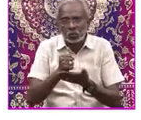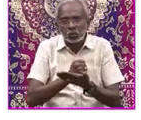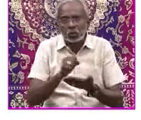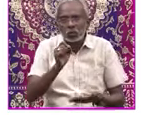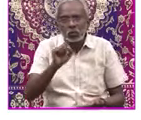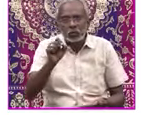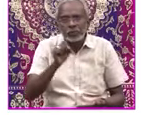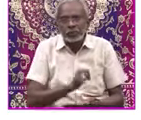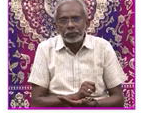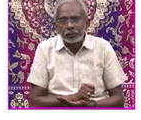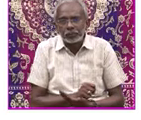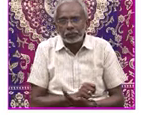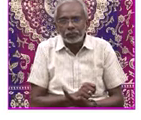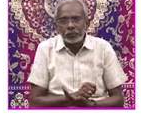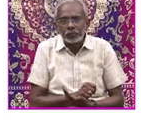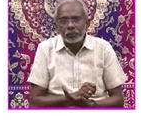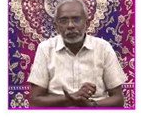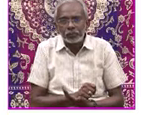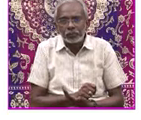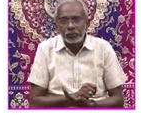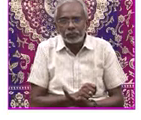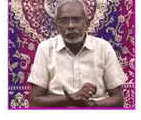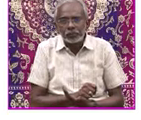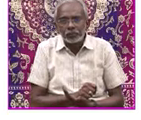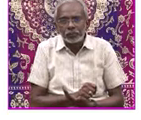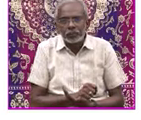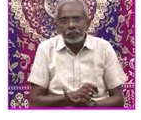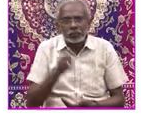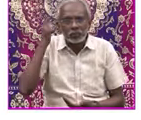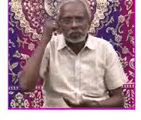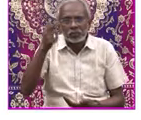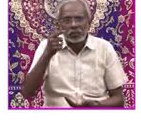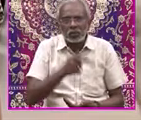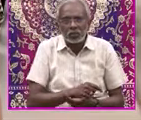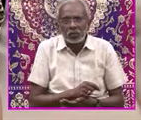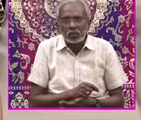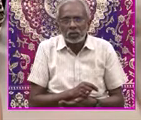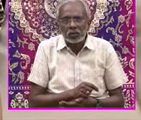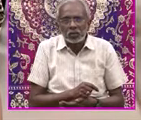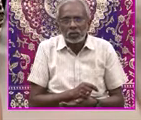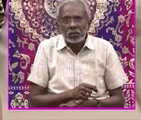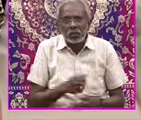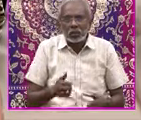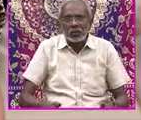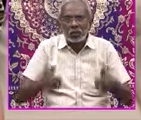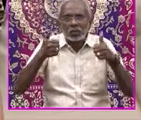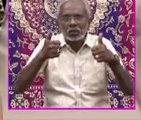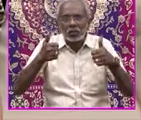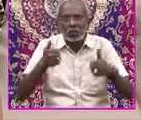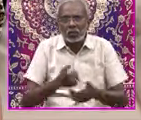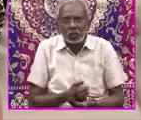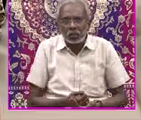அதான் பாட்டுடை தலைவன் அனந்தவர்மன். இந்த சோழ மன்னனுடைய வெற்றிக்கு காரணமாக ஒரு அமைச்சர்